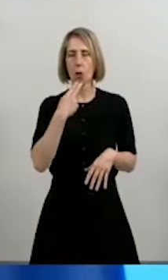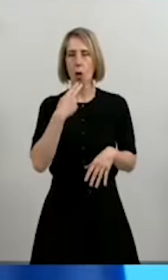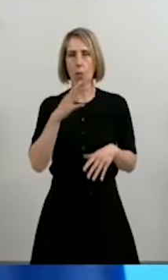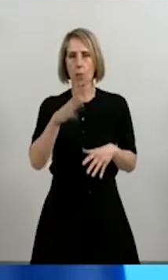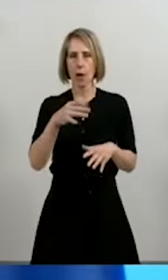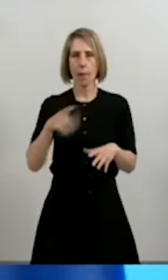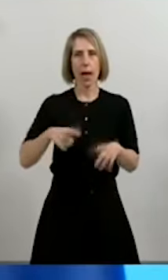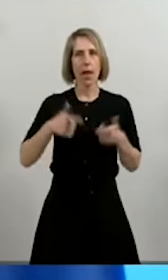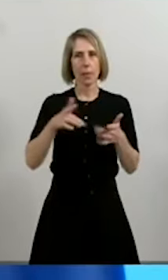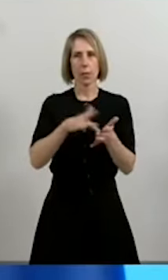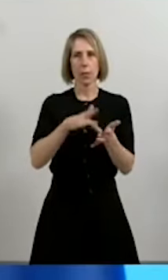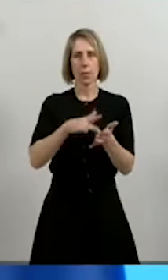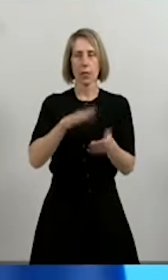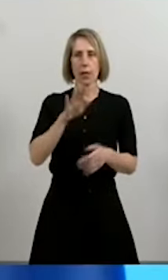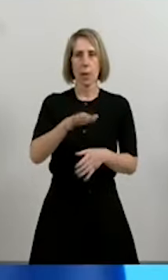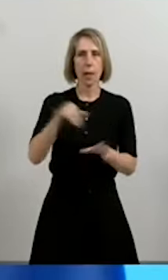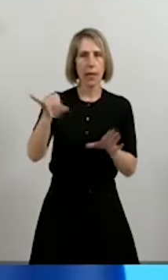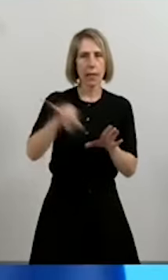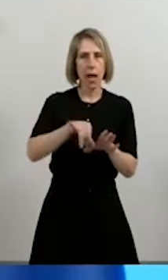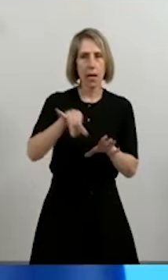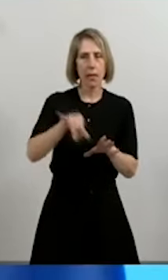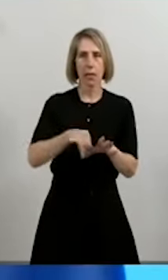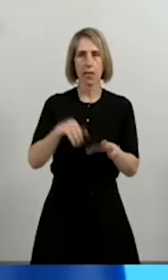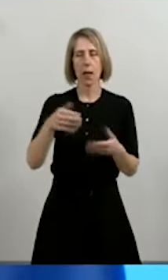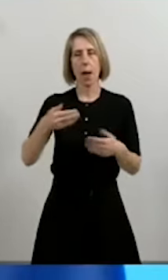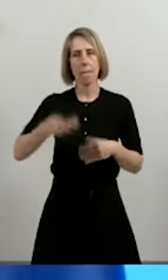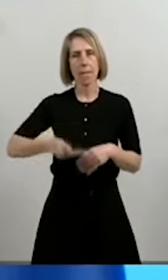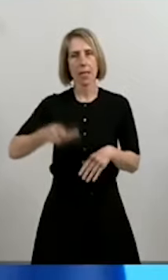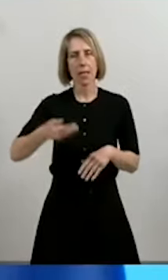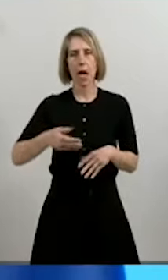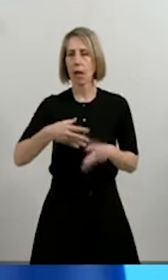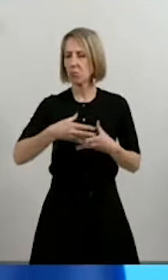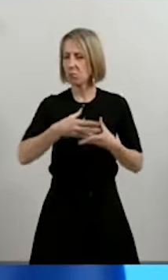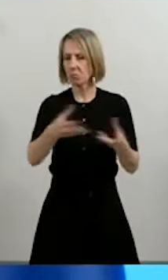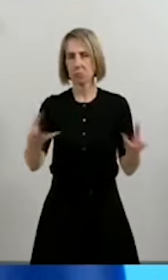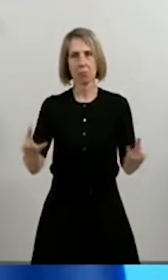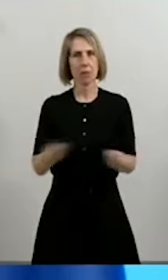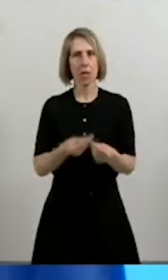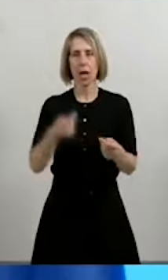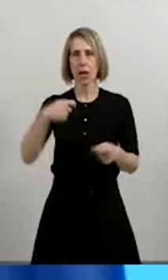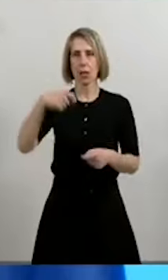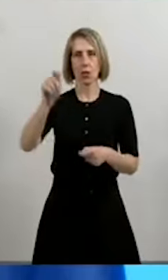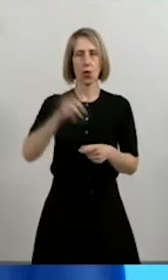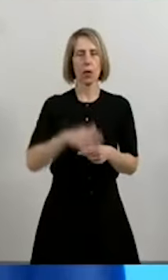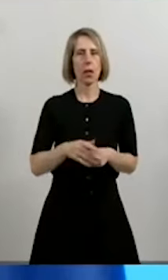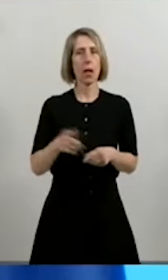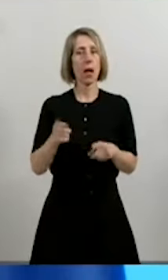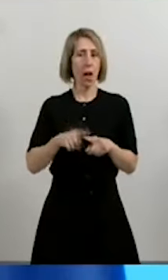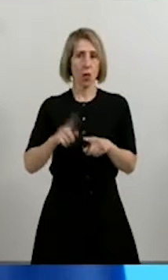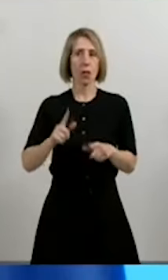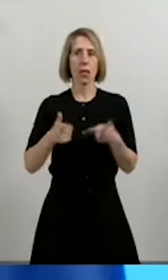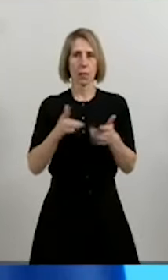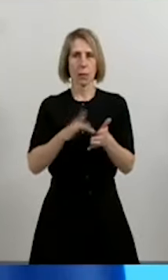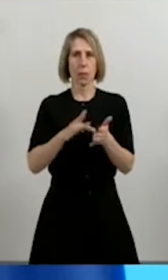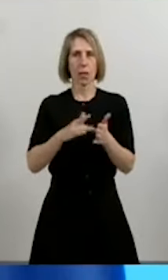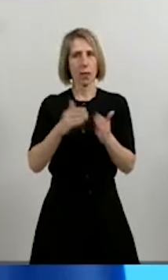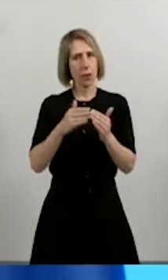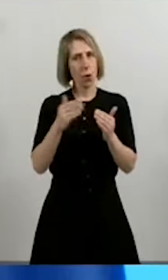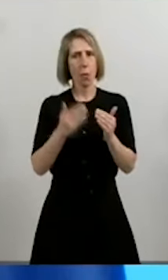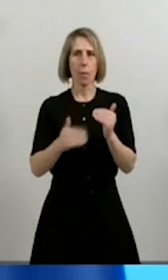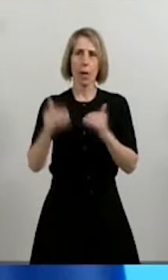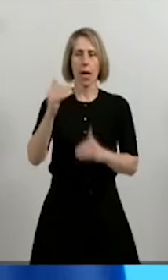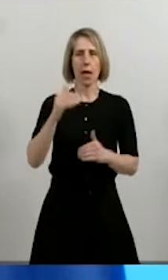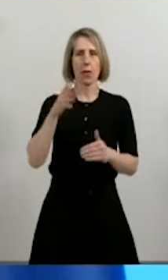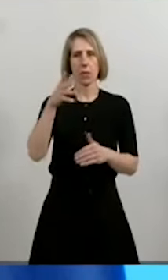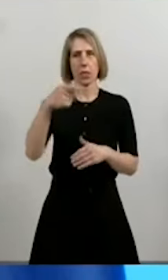beim Tanken, bei den Mieten, alles ist teurer geworden und vieles, vor allem die Lebensmittel, werden noch mehr steigen in den